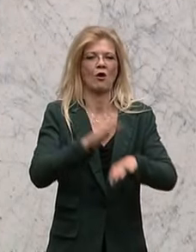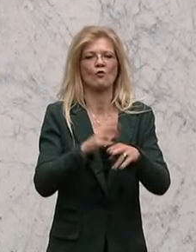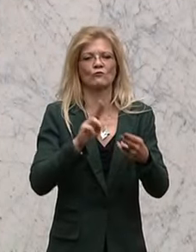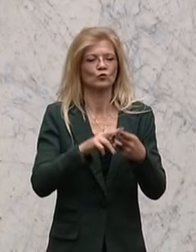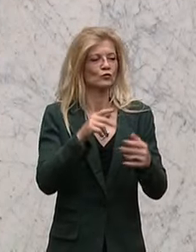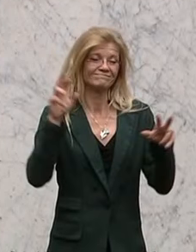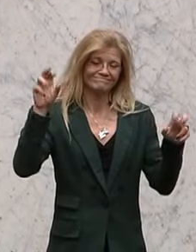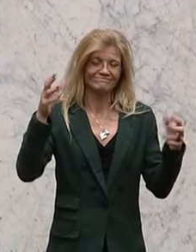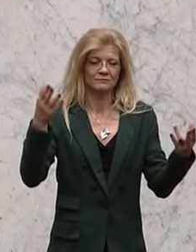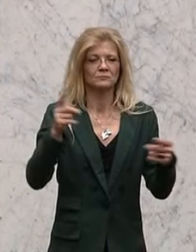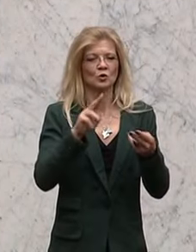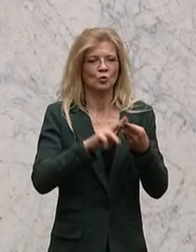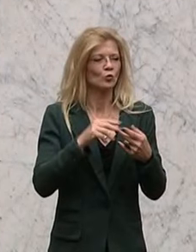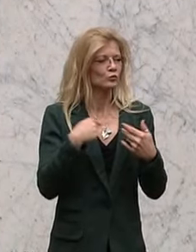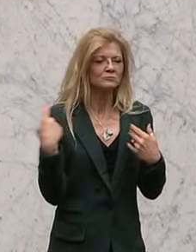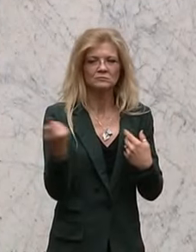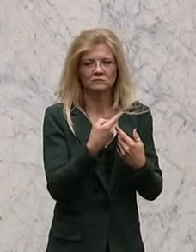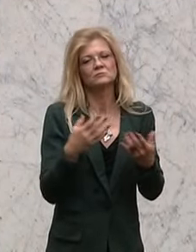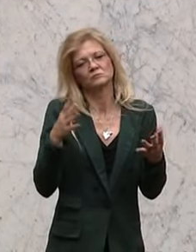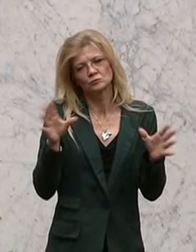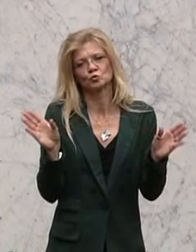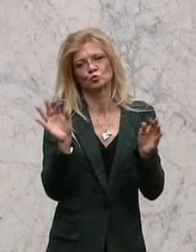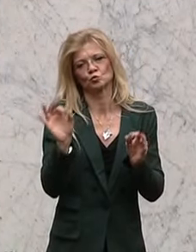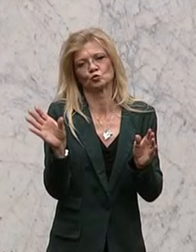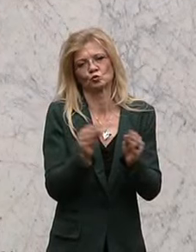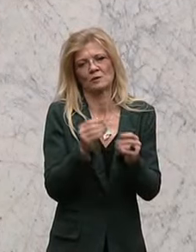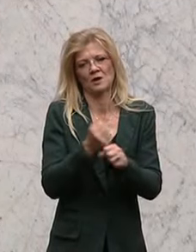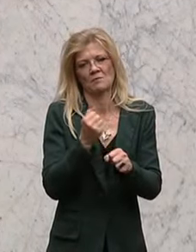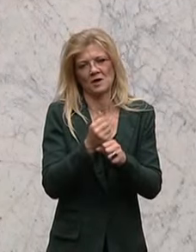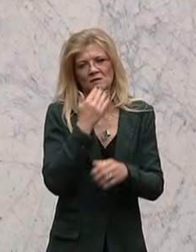Sagt Thomas Schellenbacher von der FPÖ, nächster Redner.